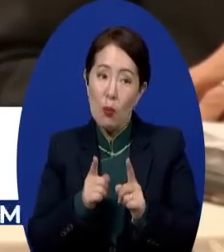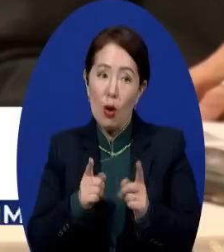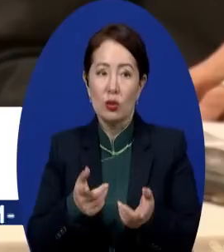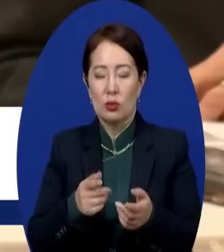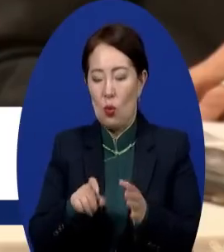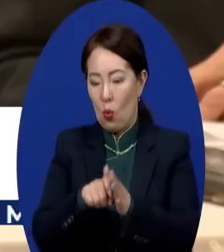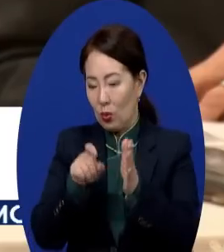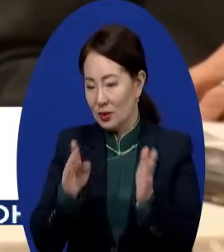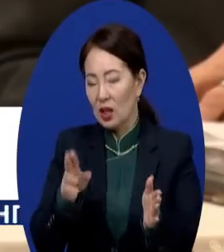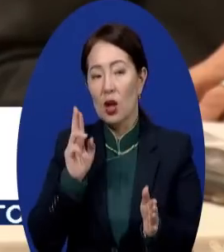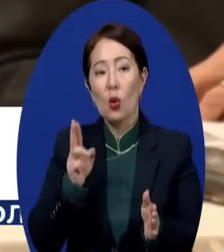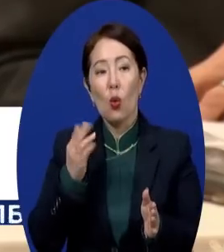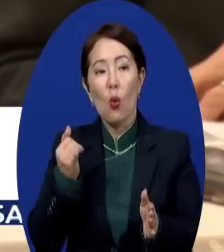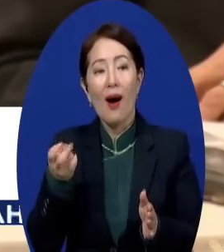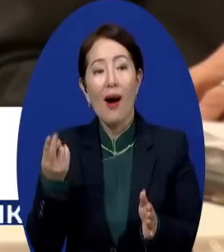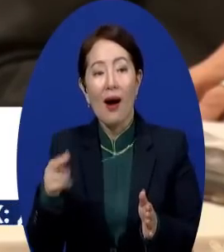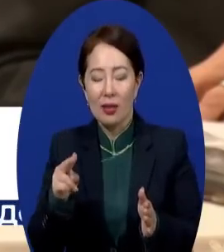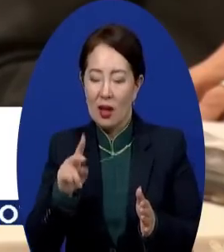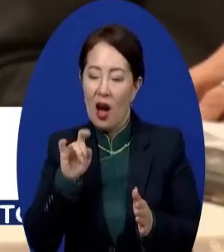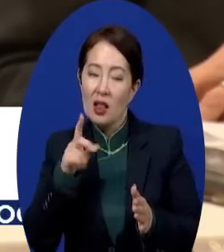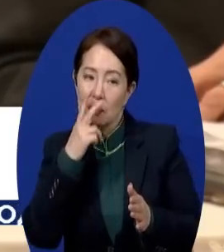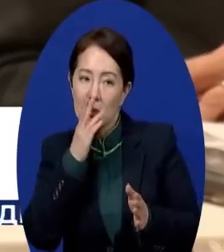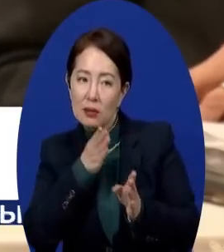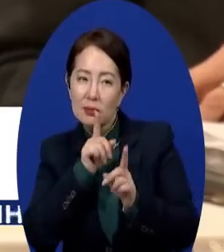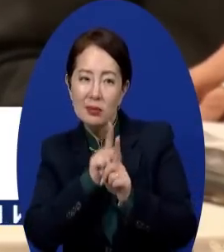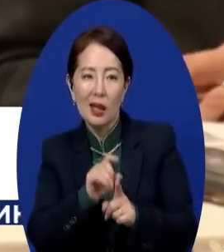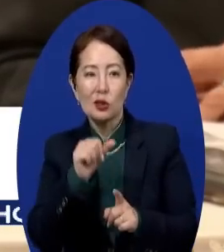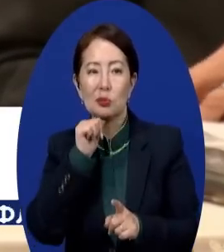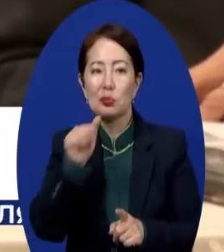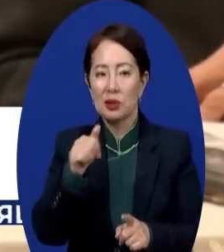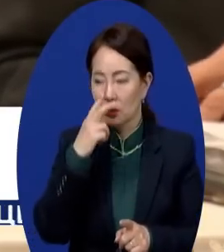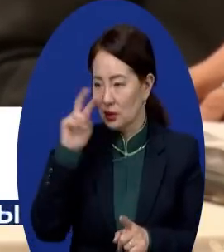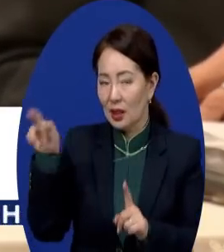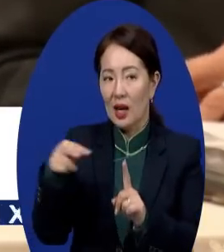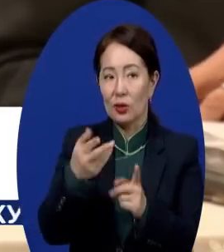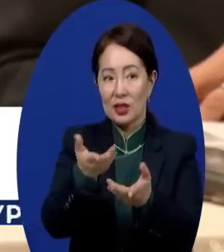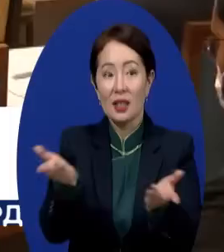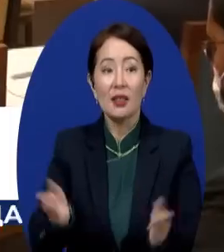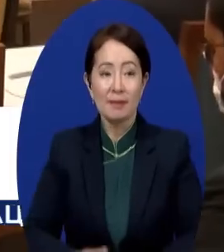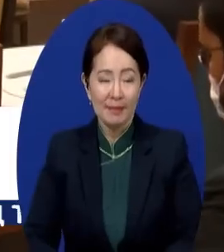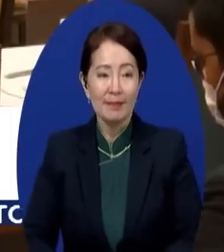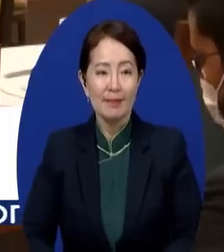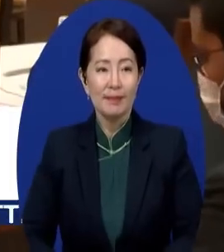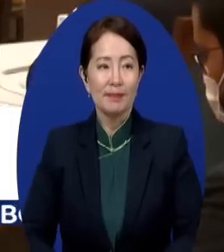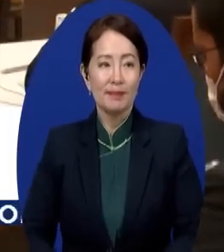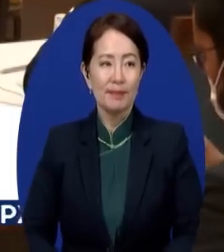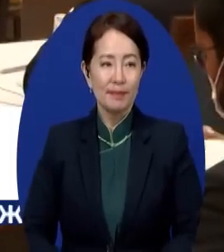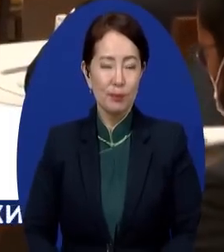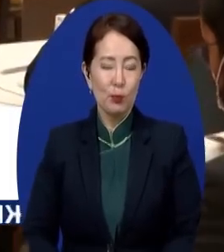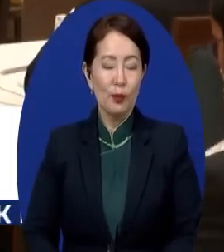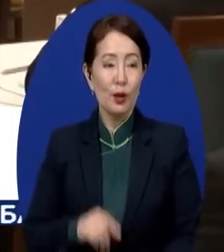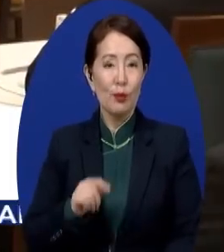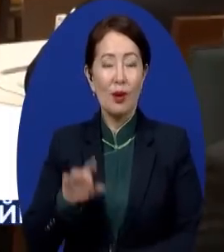бол зүгээр нэг хэлбэр хөөсөн зүйл биш гэдгийг харууллаа. We mean business. За